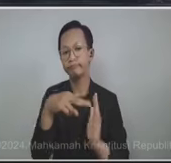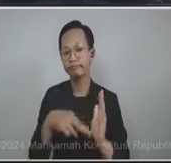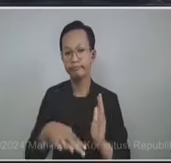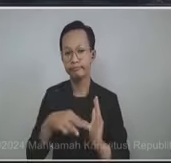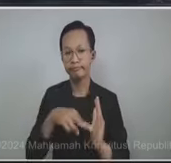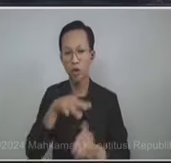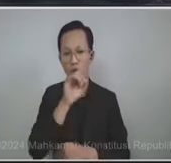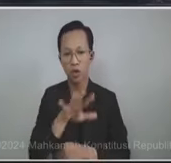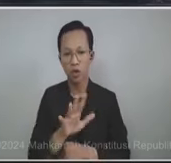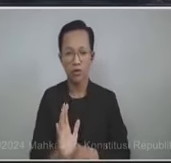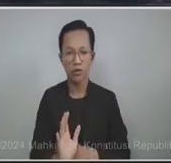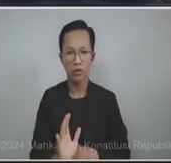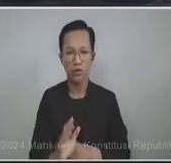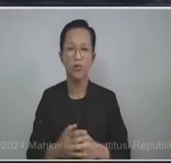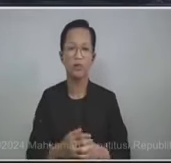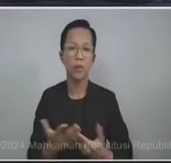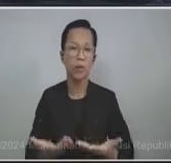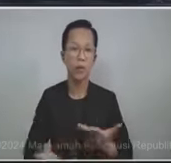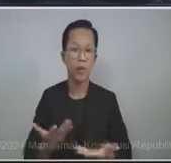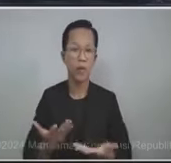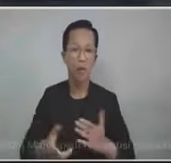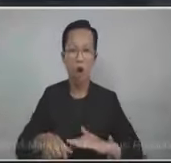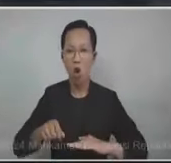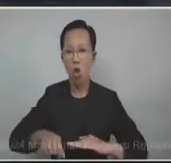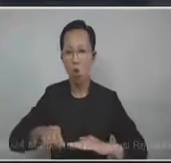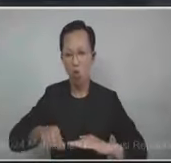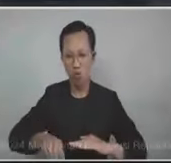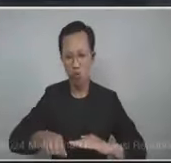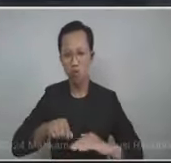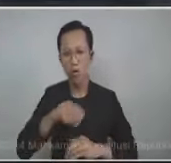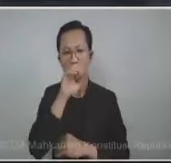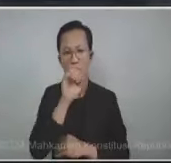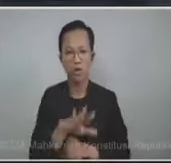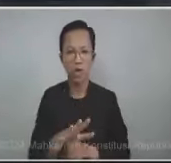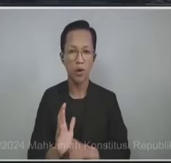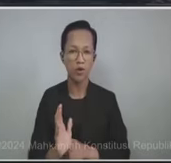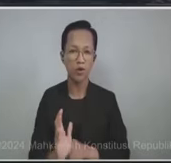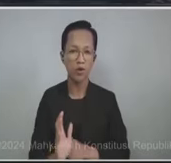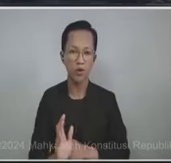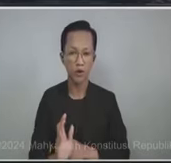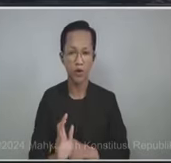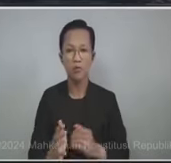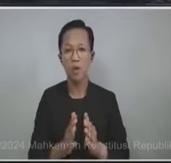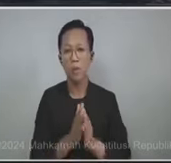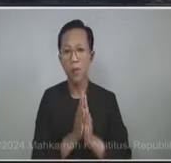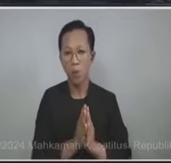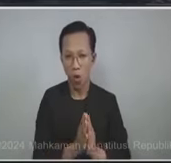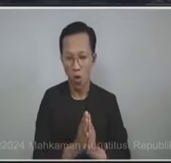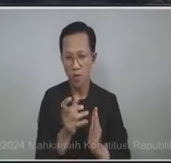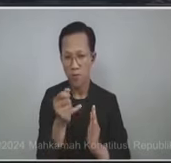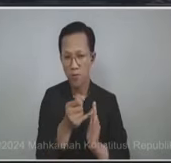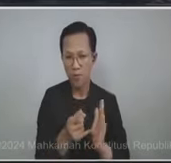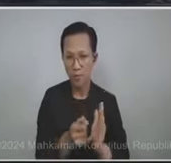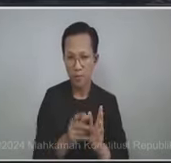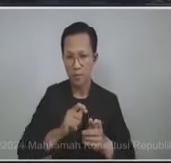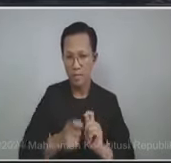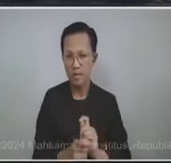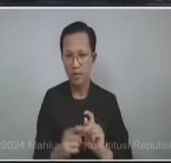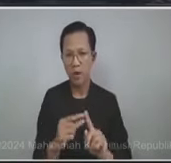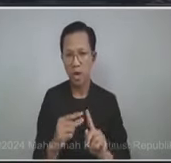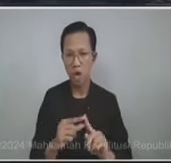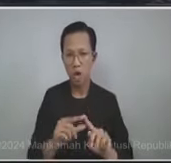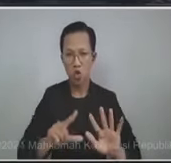hukum kewenangan Mahkamah dan seterusnya dianggap diucapan oleh karena permohonan-pmohon menguji kitas pasal 7 ayat 2